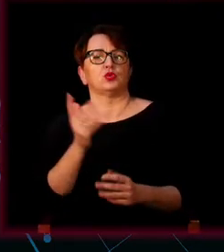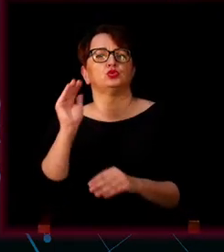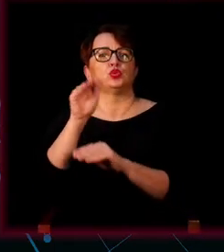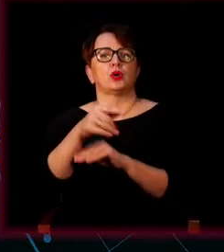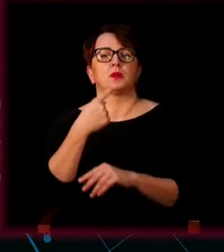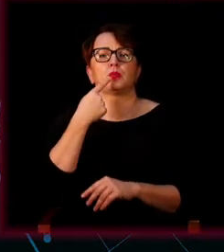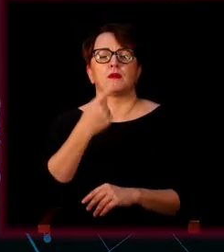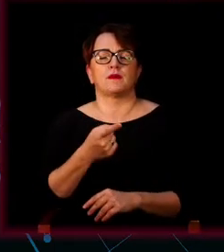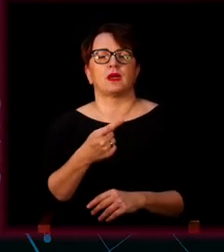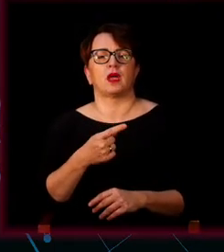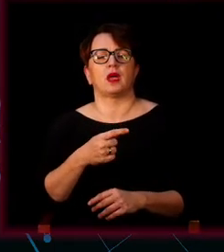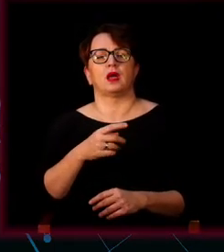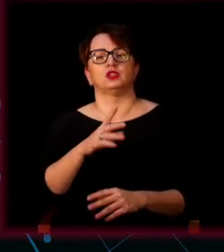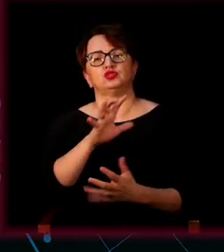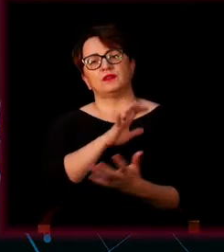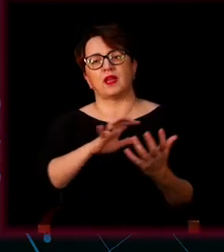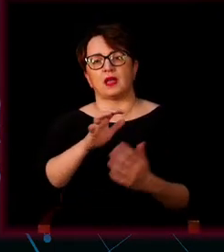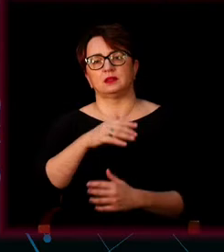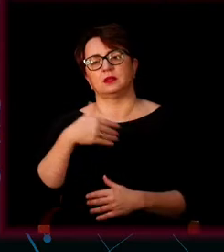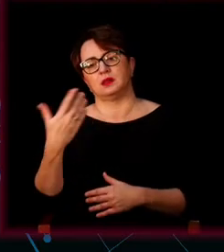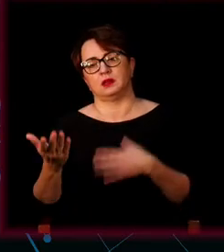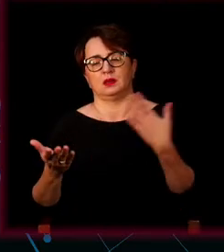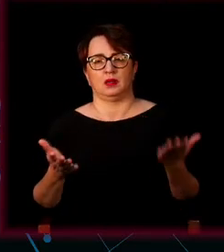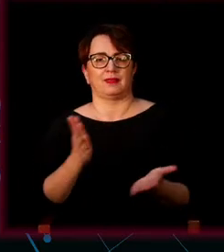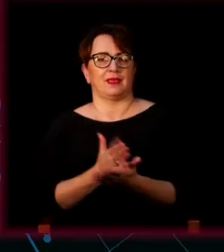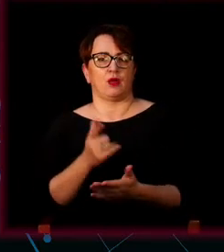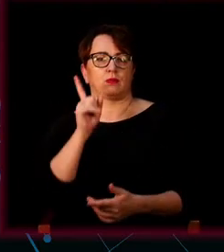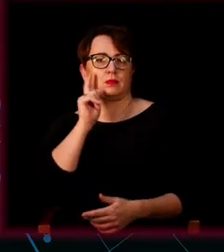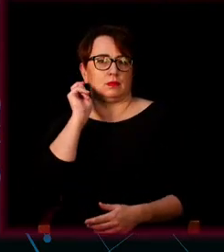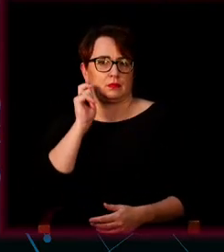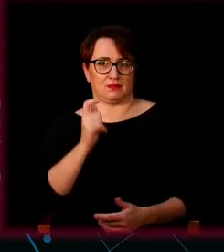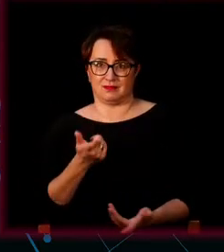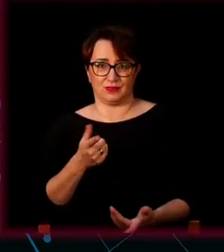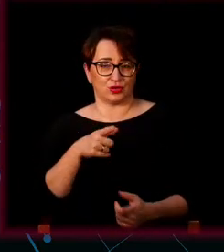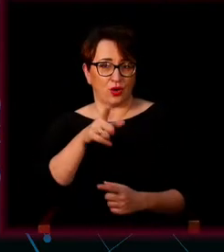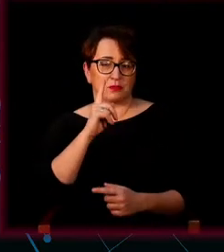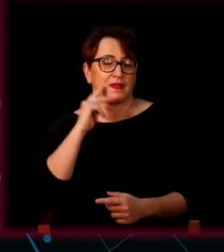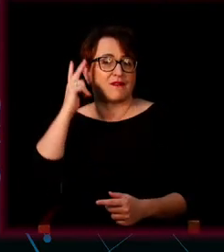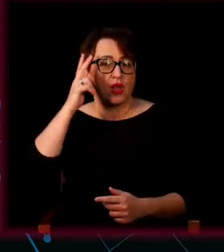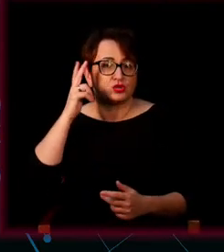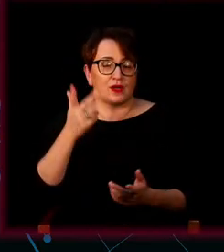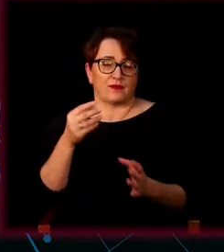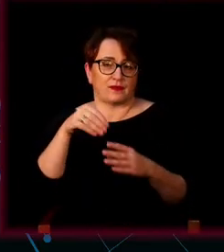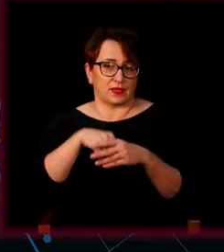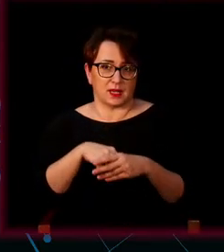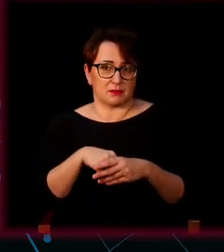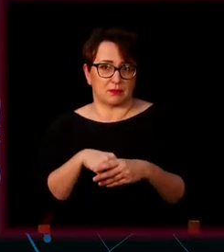przyjmowane założenia na temat świata i to zawsze jest w takim wymiarze jakby filozoficznym